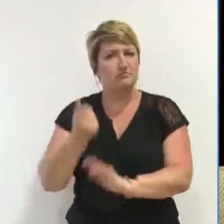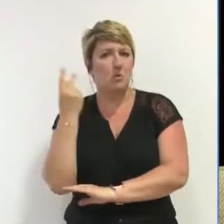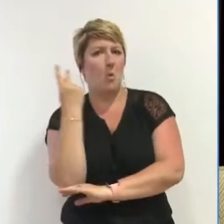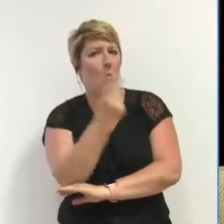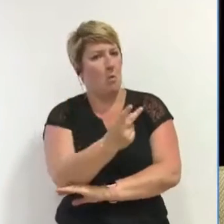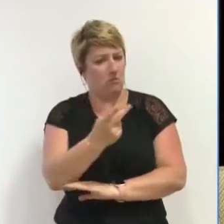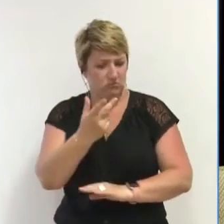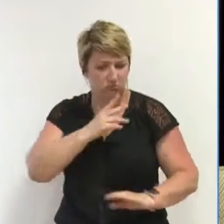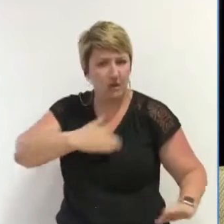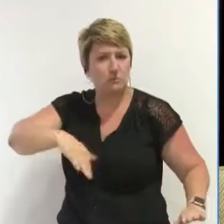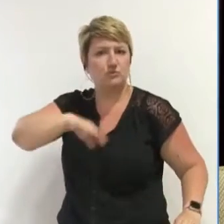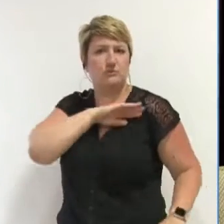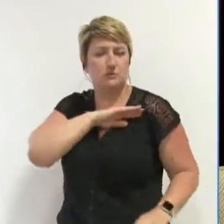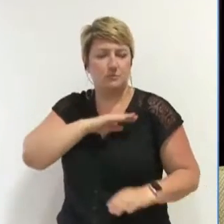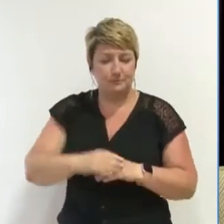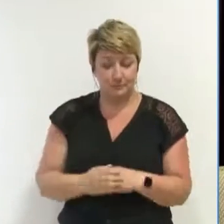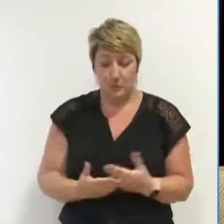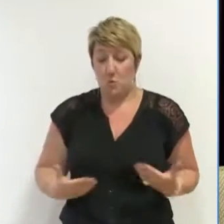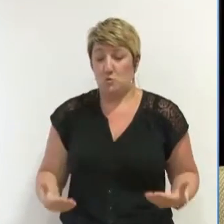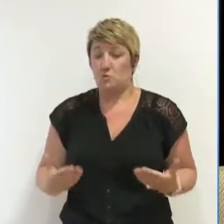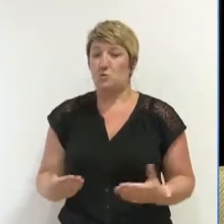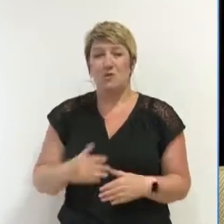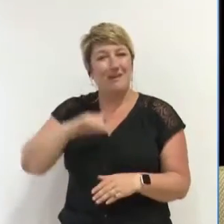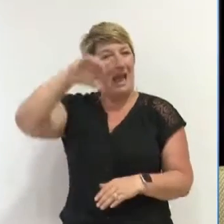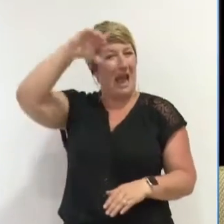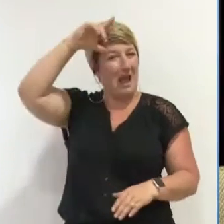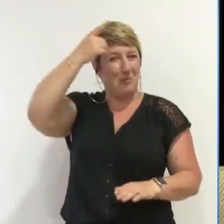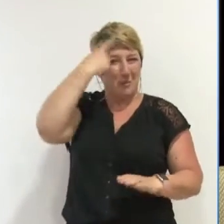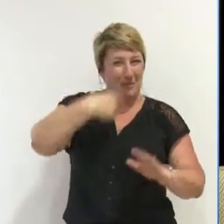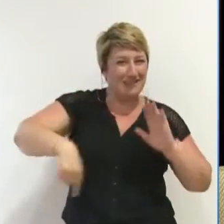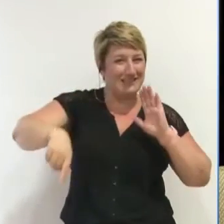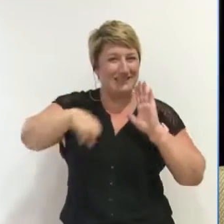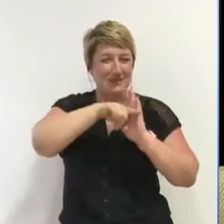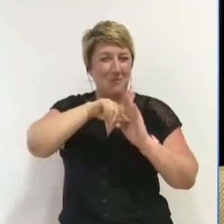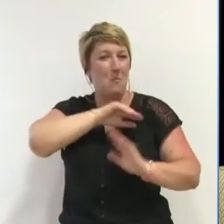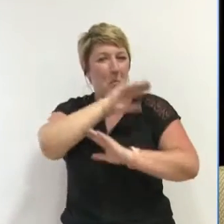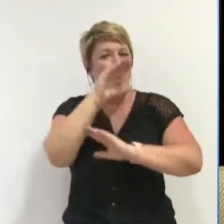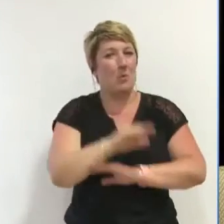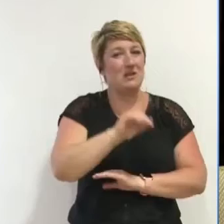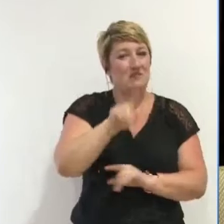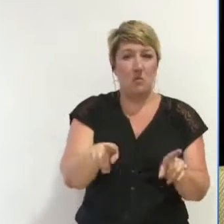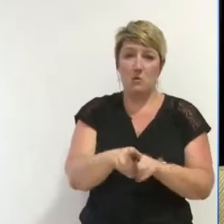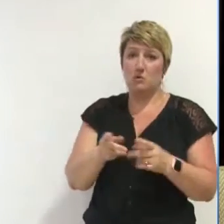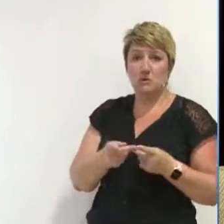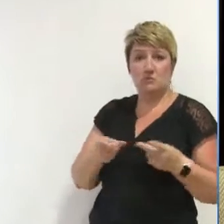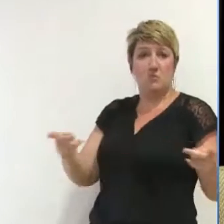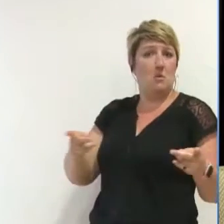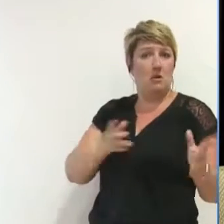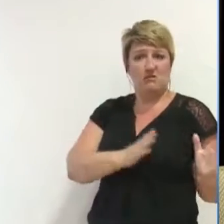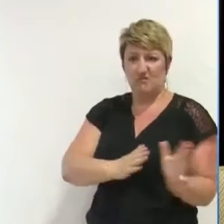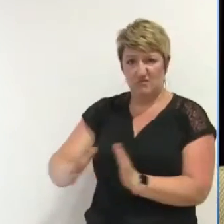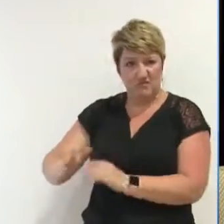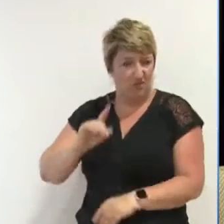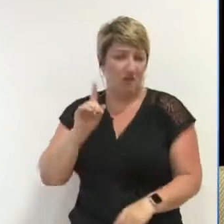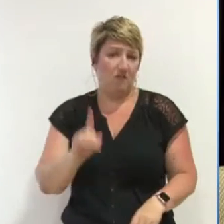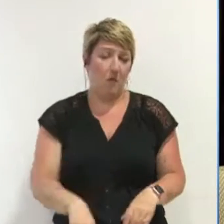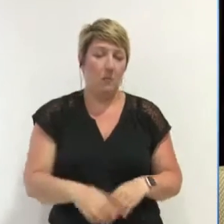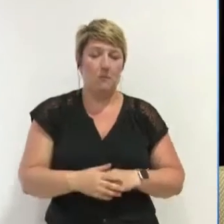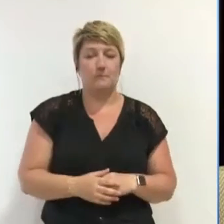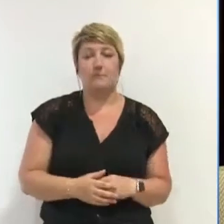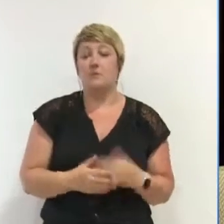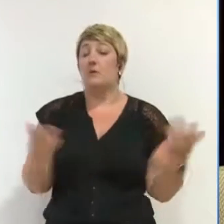Aujourd'hui, parce qu'il y va de la défense des principes républicains, comme des questions d'ordre public, parce que la laïcité est la clé de voûte du